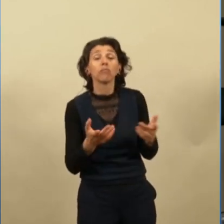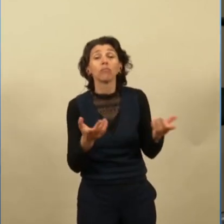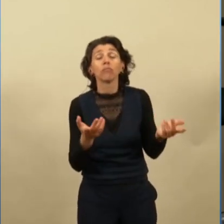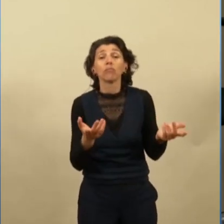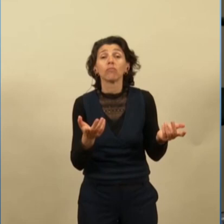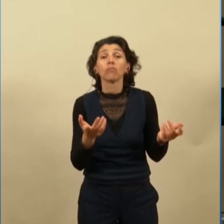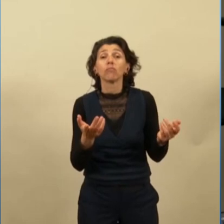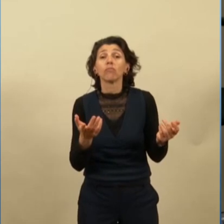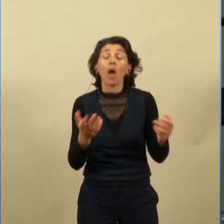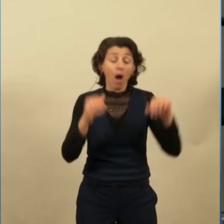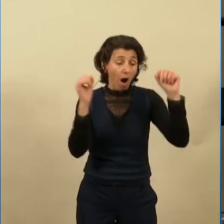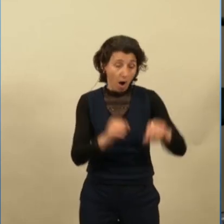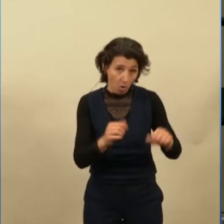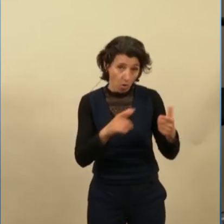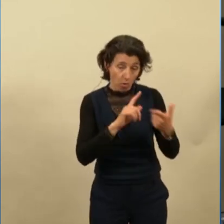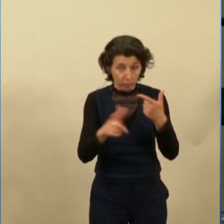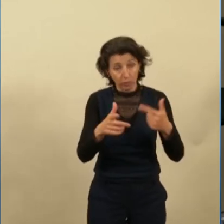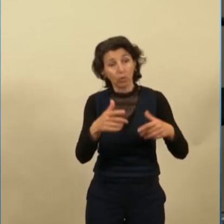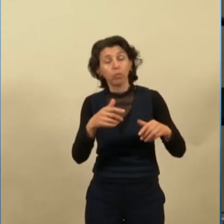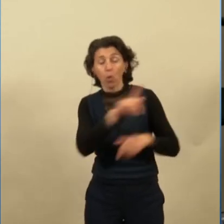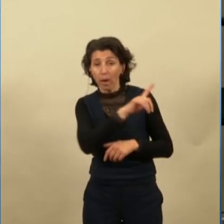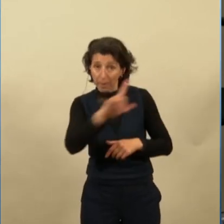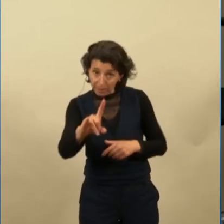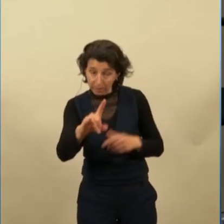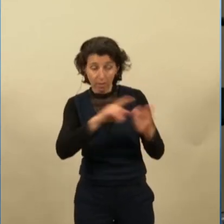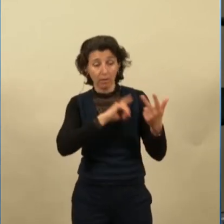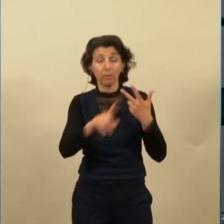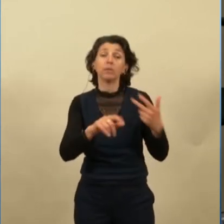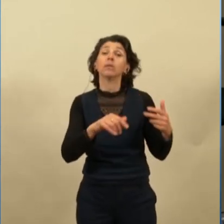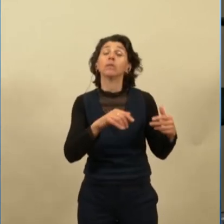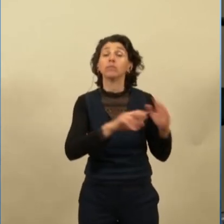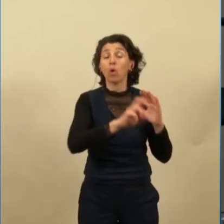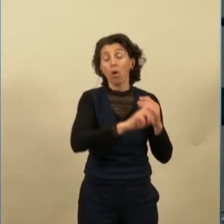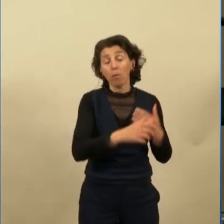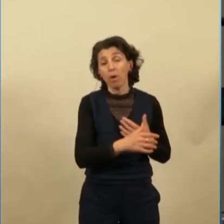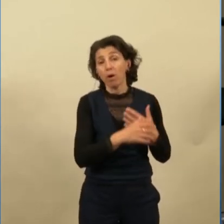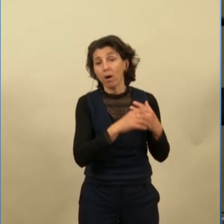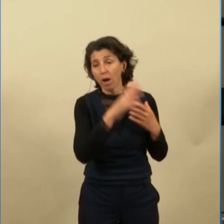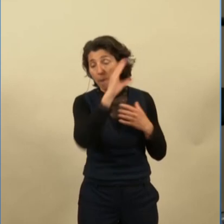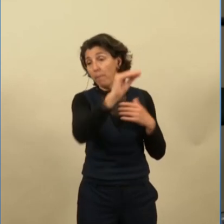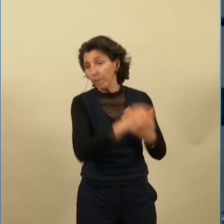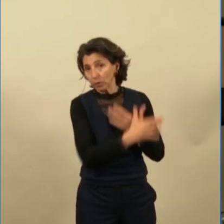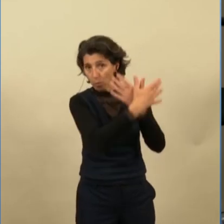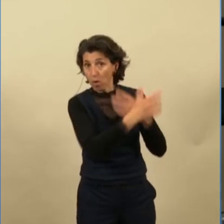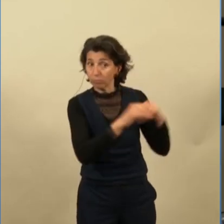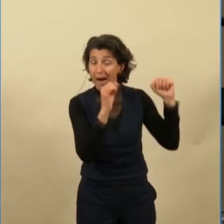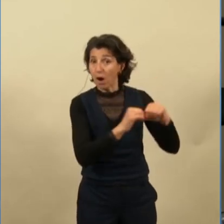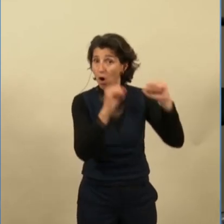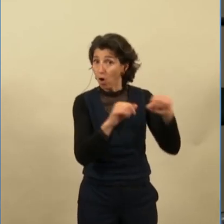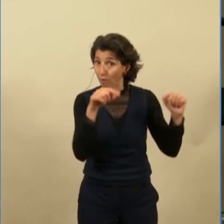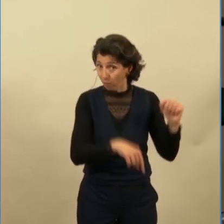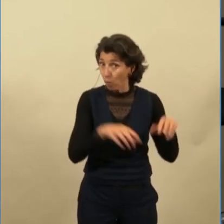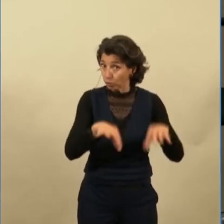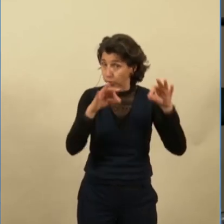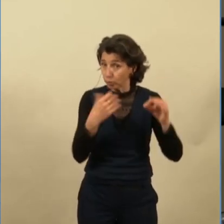l'accord du Conseil métropolitain de Grenoble Alpes Métropole qui n'ont pas été obtenus à ce jour il faut